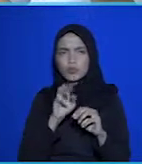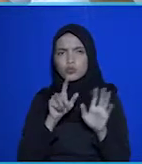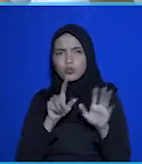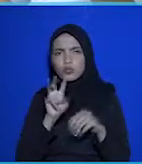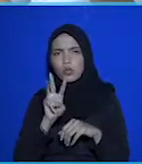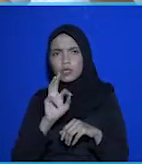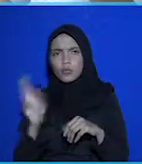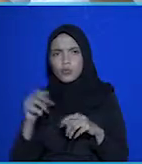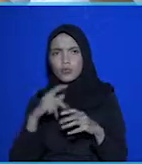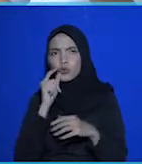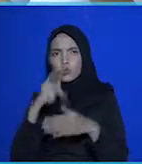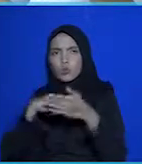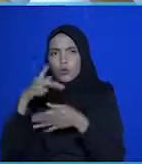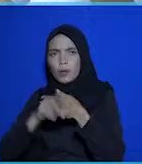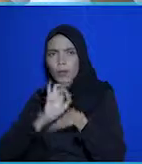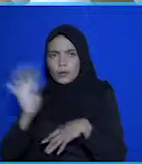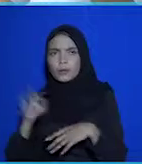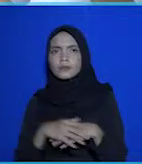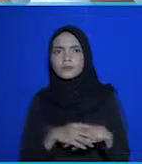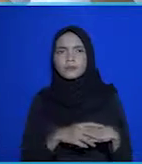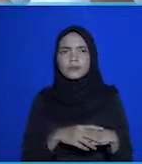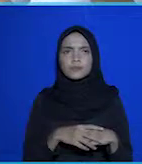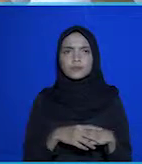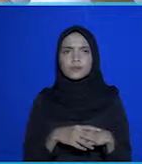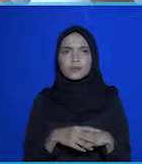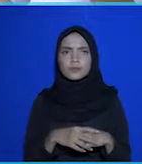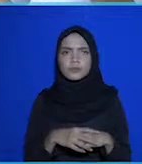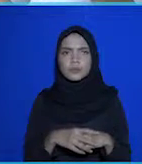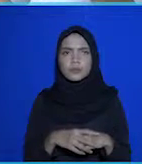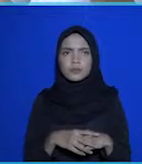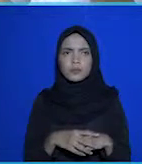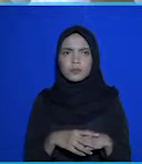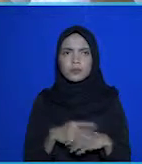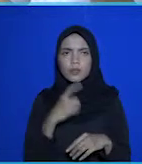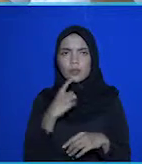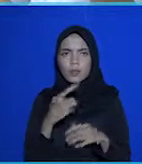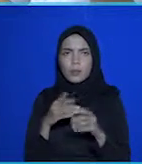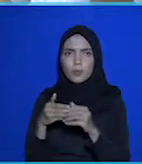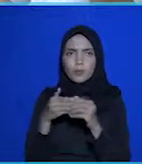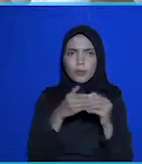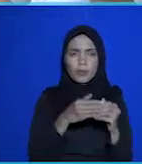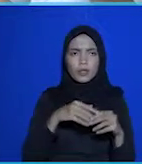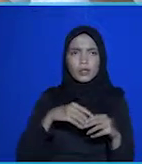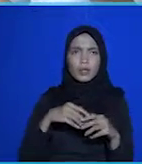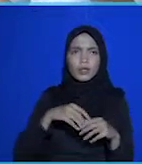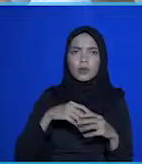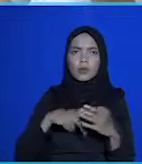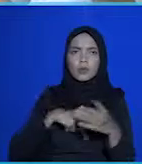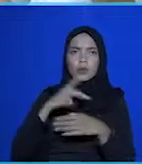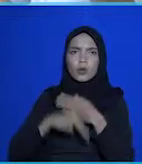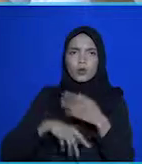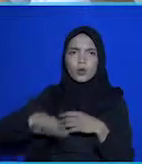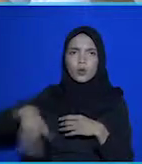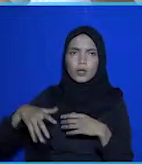473.049 keluarga. Kemudian pengerahan Tagana dan pendamping program Keluarga Harapan. Untuk